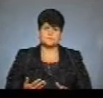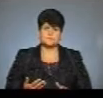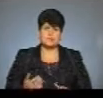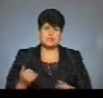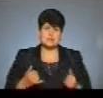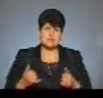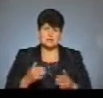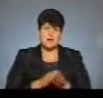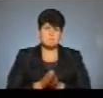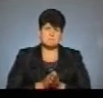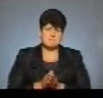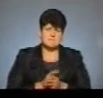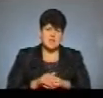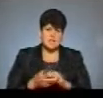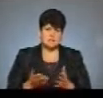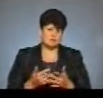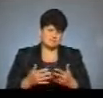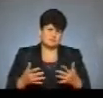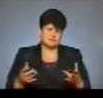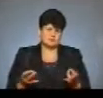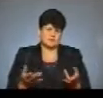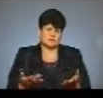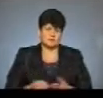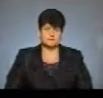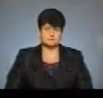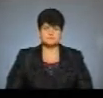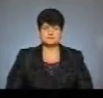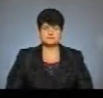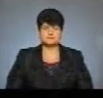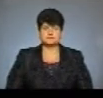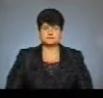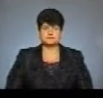хімія, мило, таке, що те, що хлопцям найбільш необхідне.